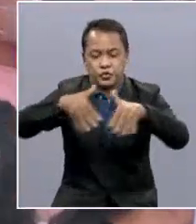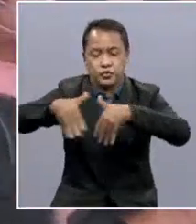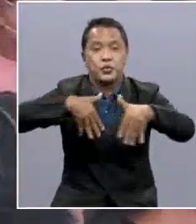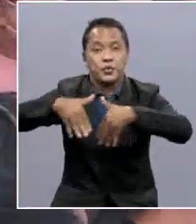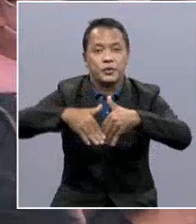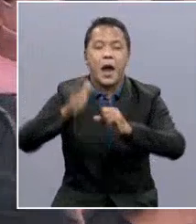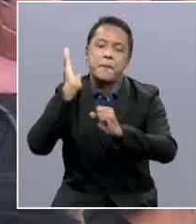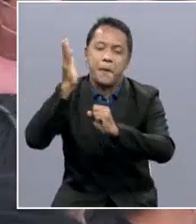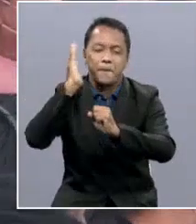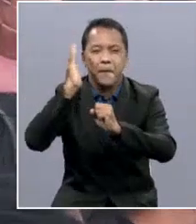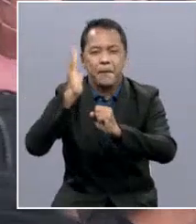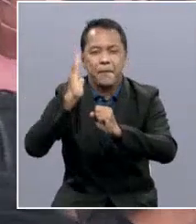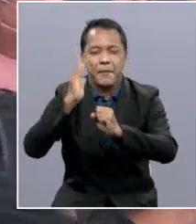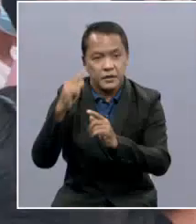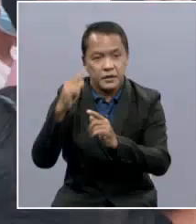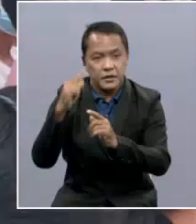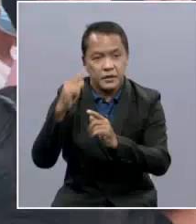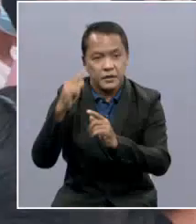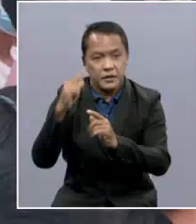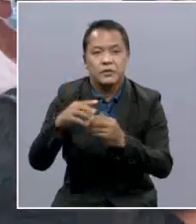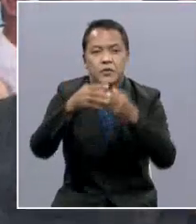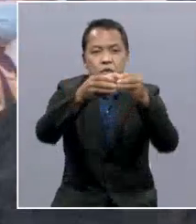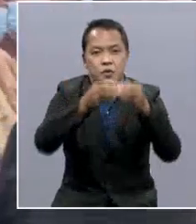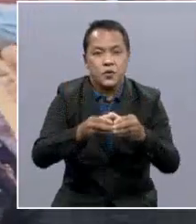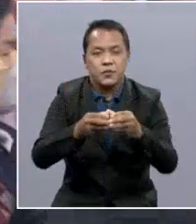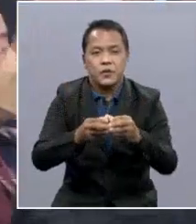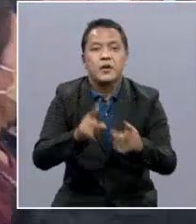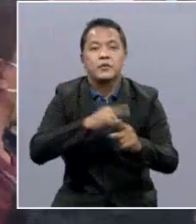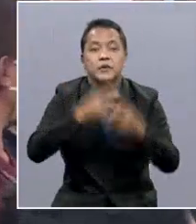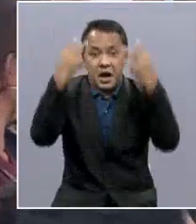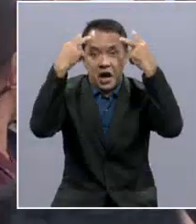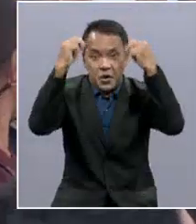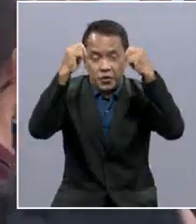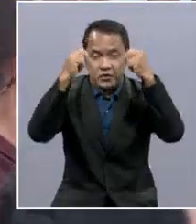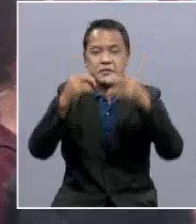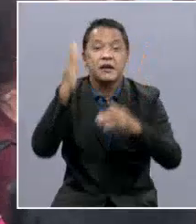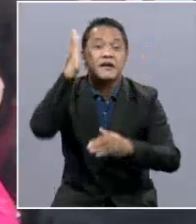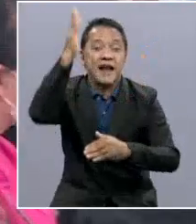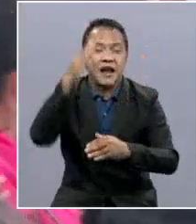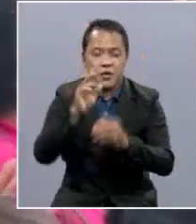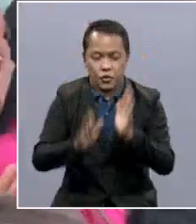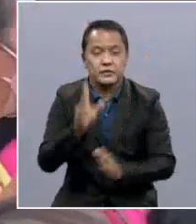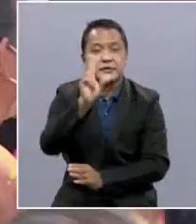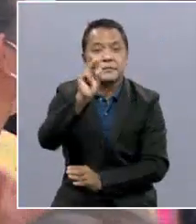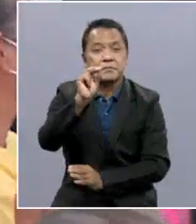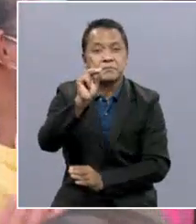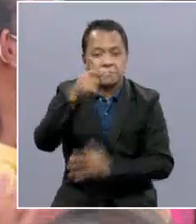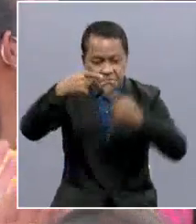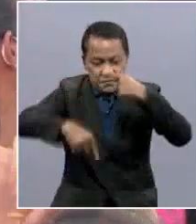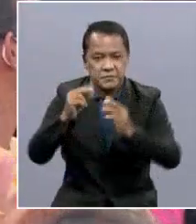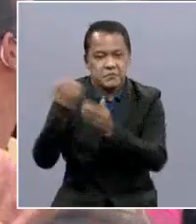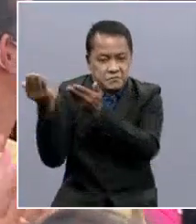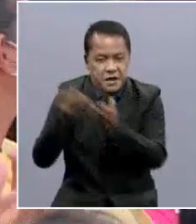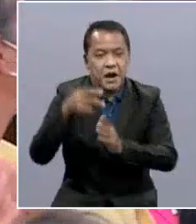พะเยาช่วงนึงบอกว่าวันนี้เนี่ยได้นำเอาว่าที่นายกรัฐมนตรีอยู่ที่ 30มา